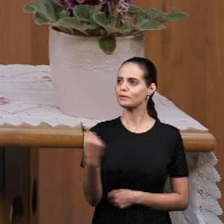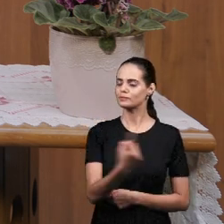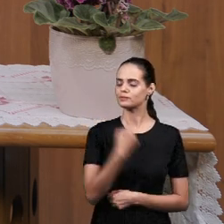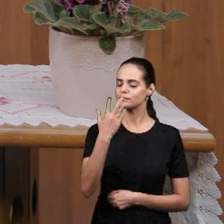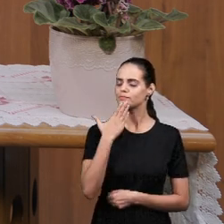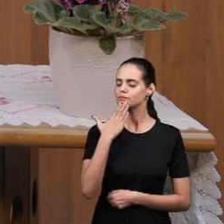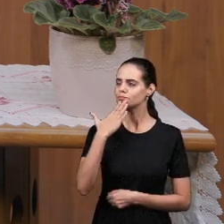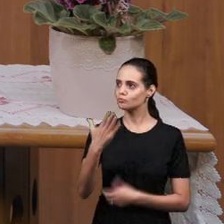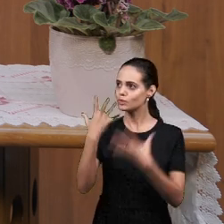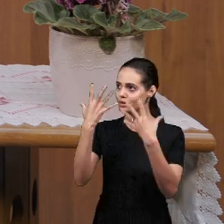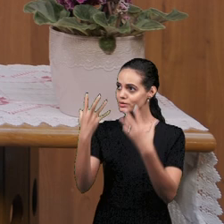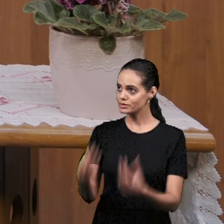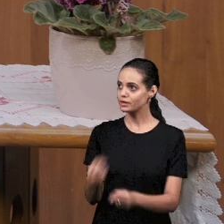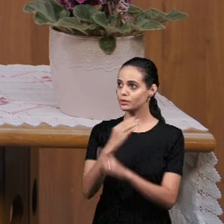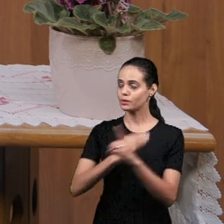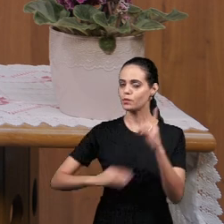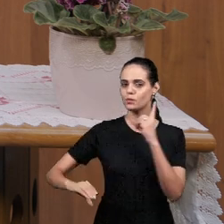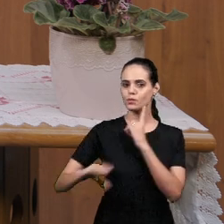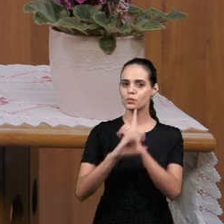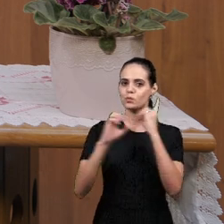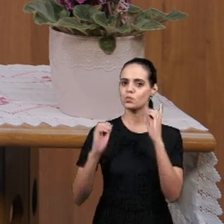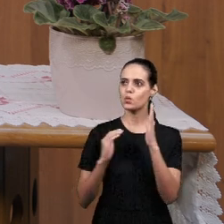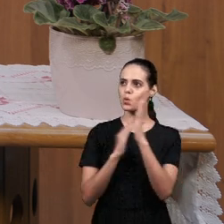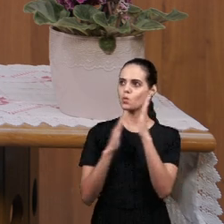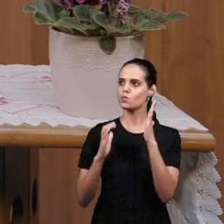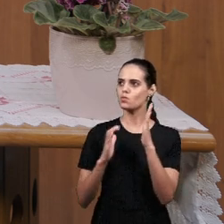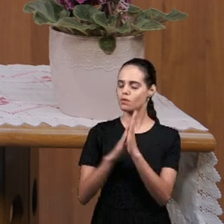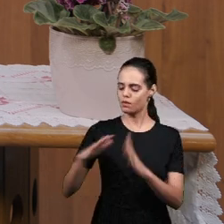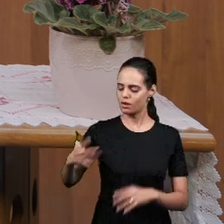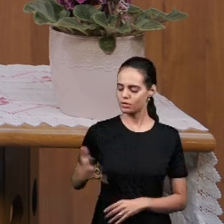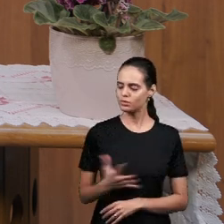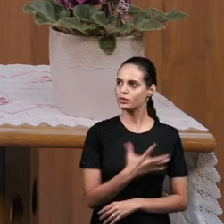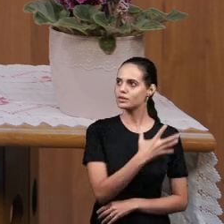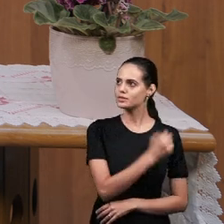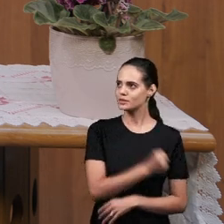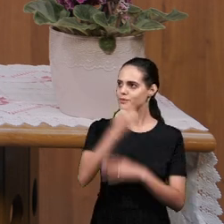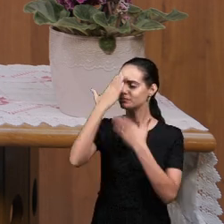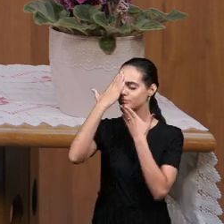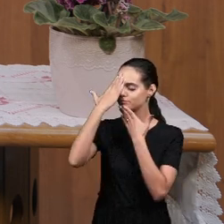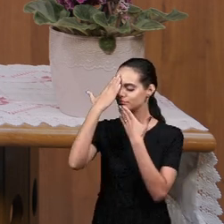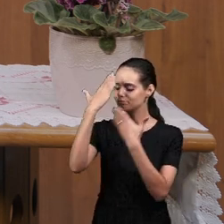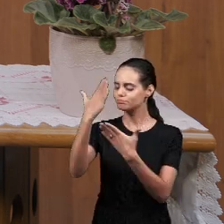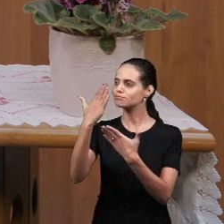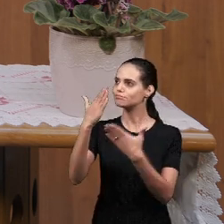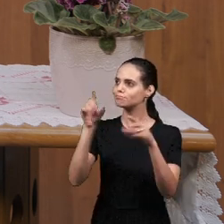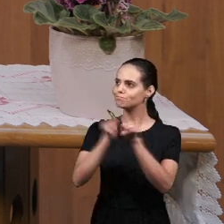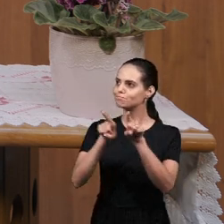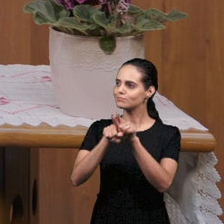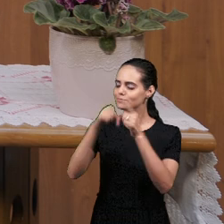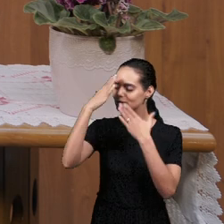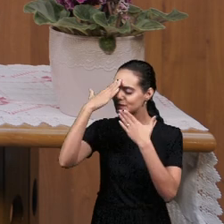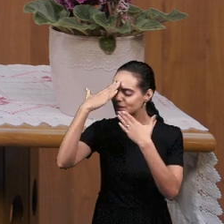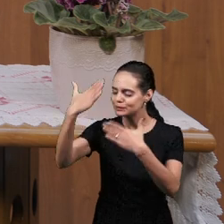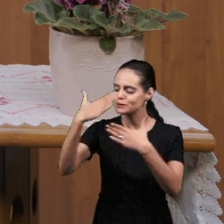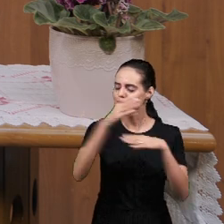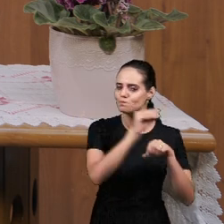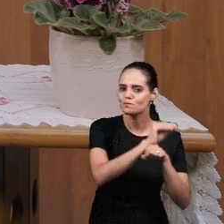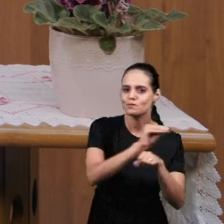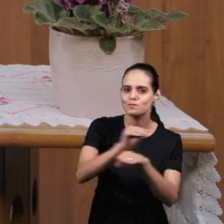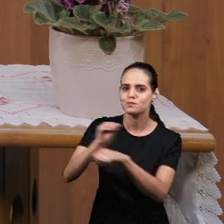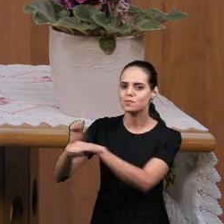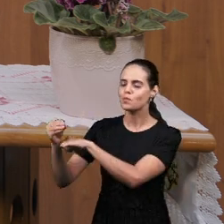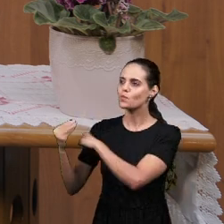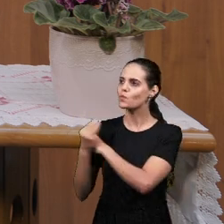louange, notre adoration, notre gratitude par ton soin avec nous, par ton orientation et direction. Et maintenant, Seigneur, nous